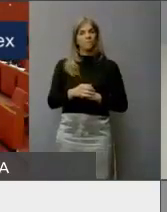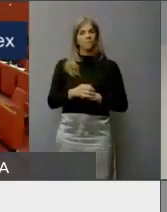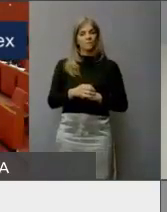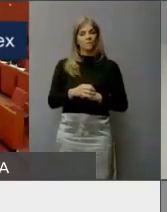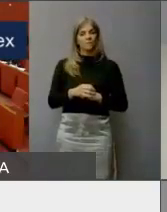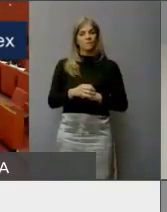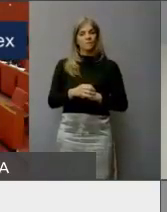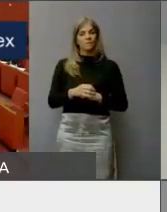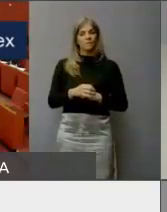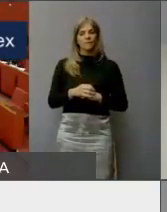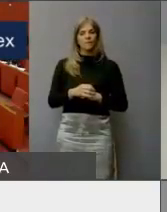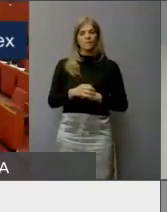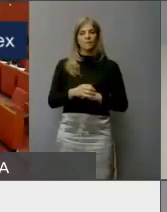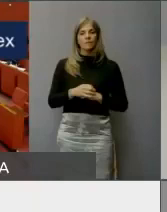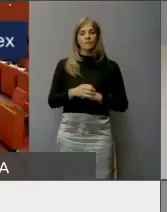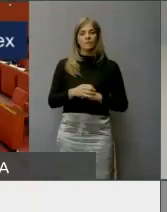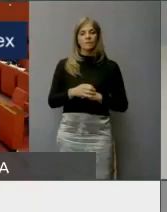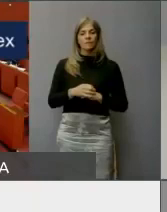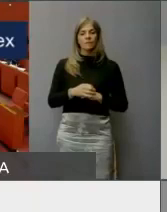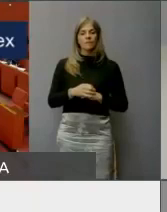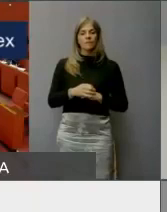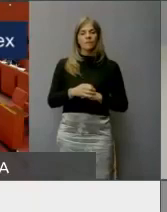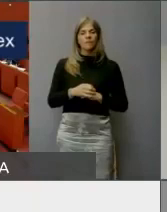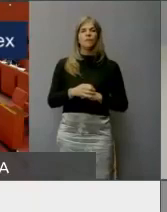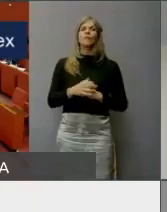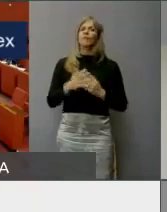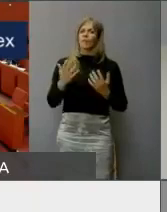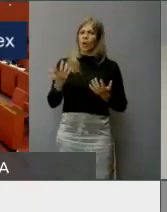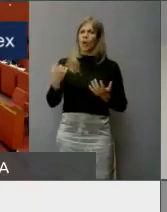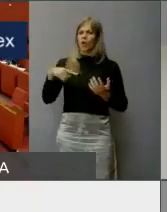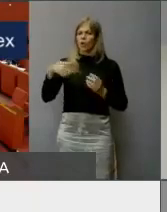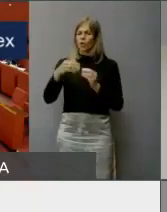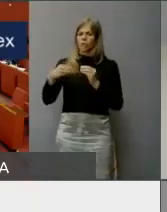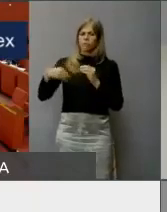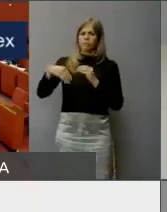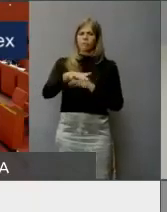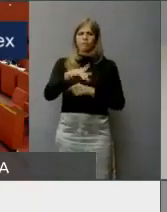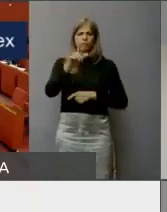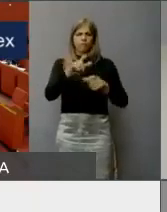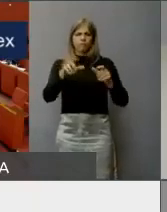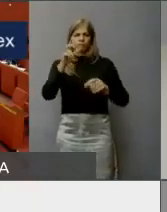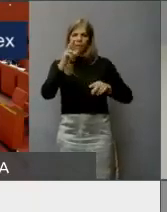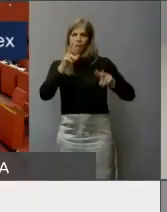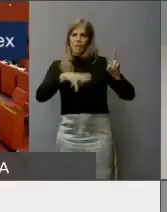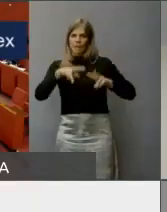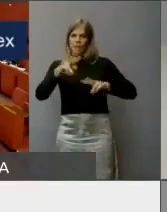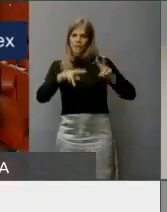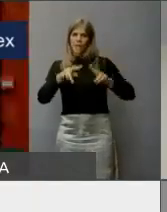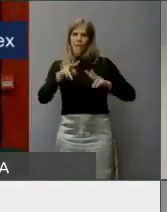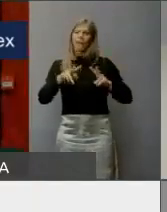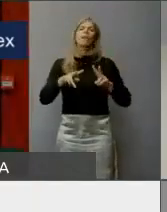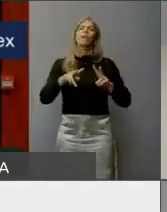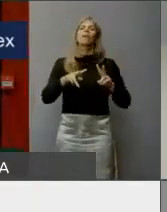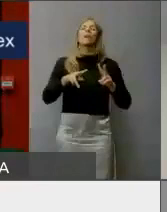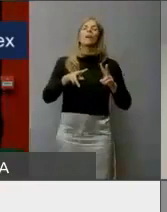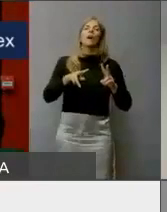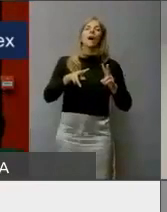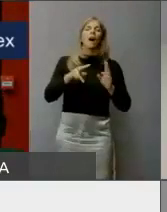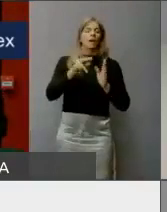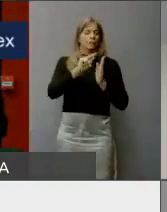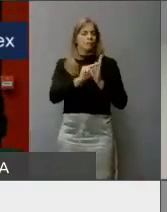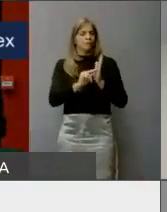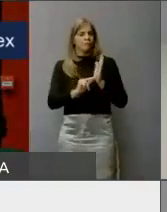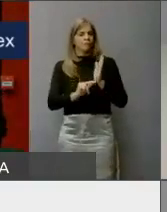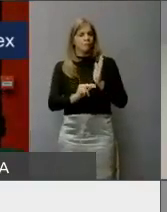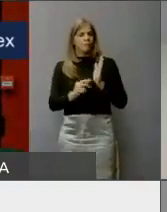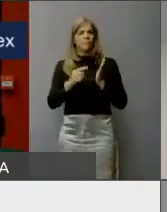naturalmente abbiamo fatto fare delle verifiche dal sopralluogo è stato effettuato possiamo dire